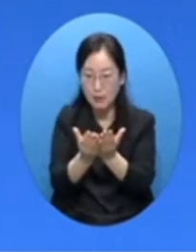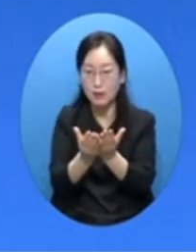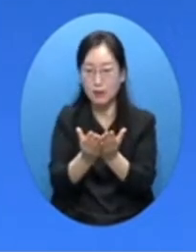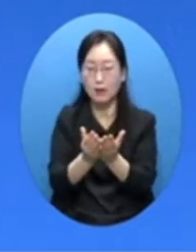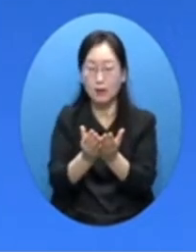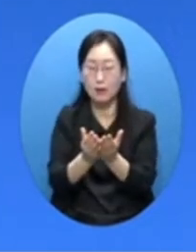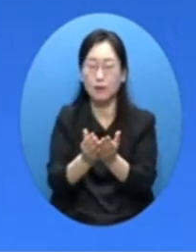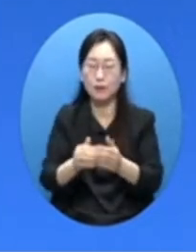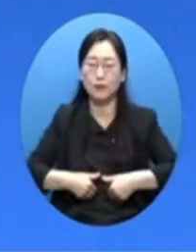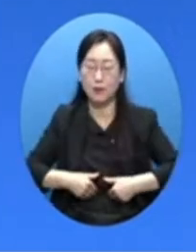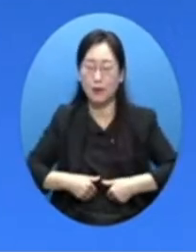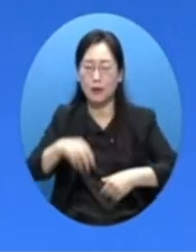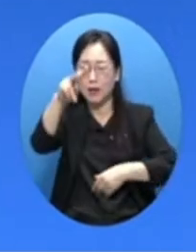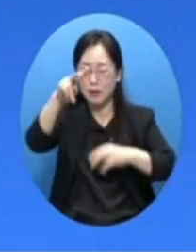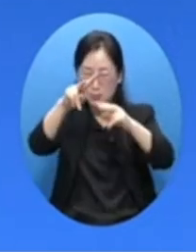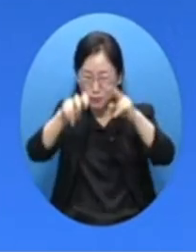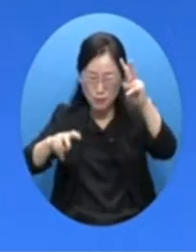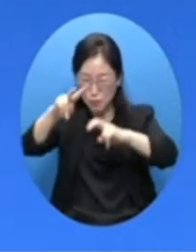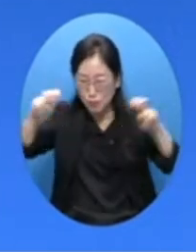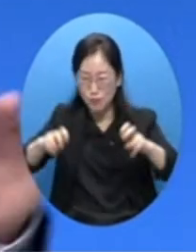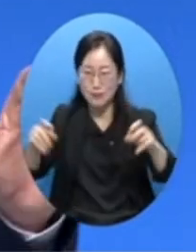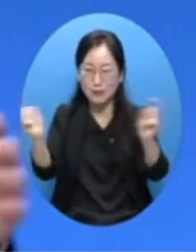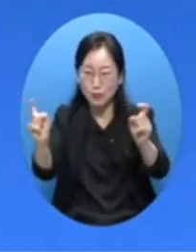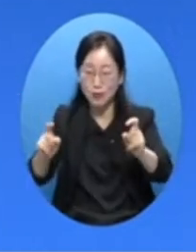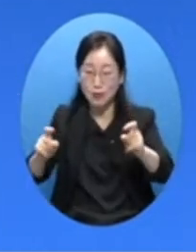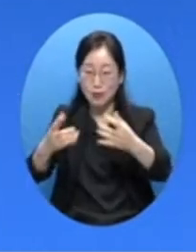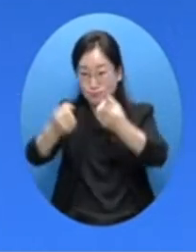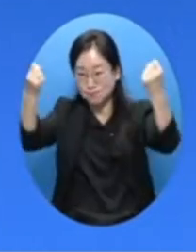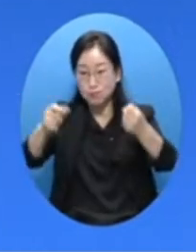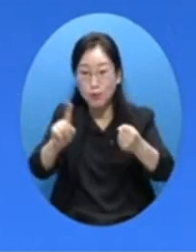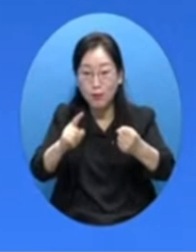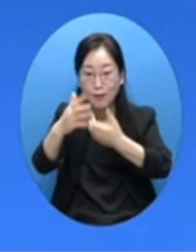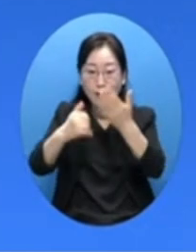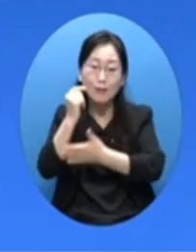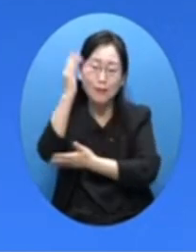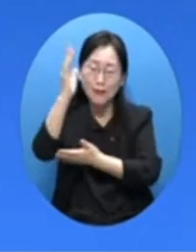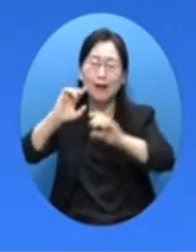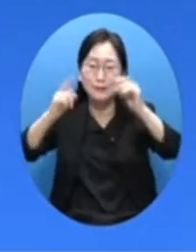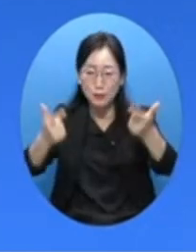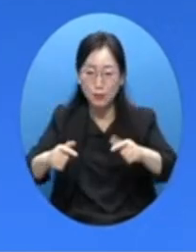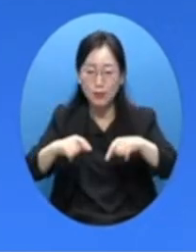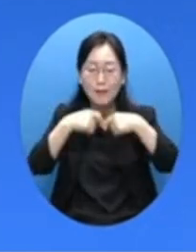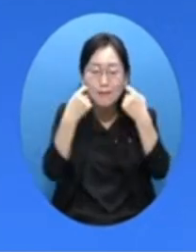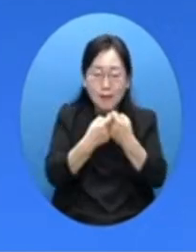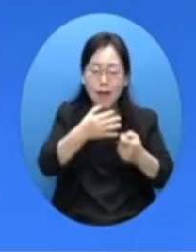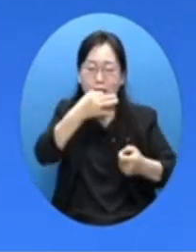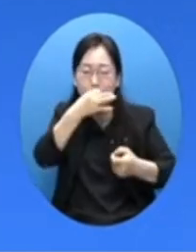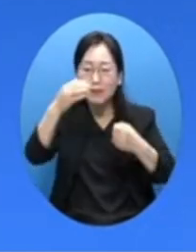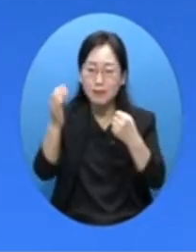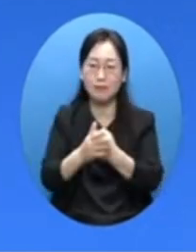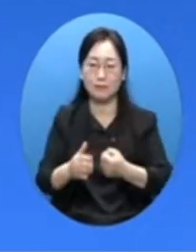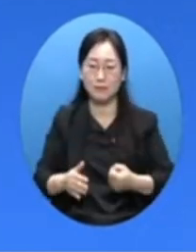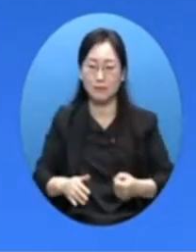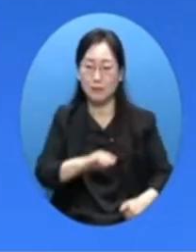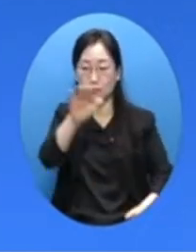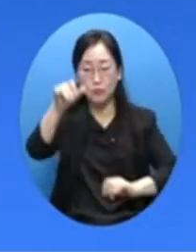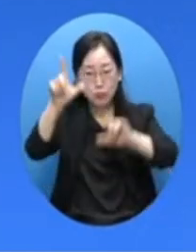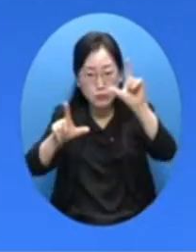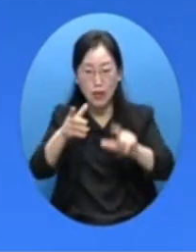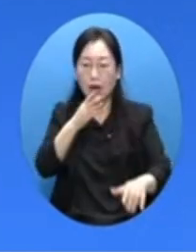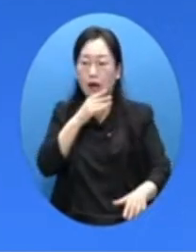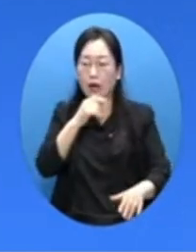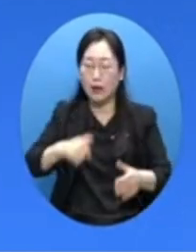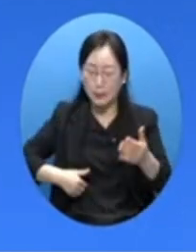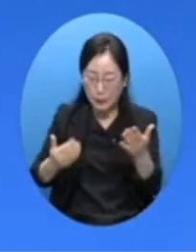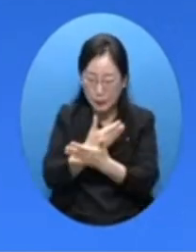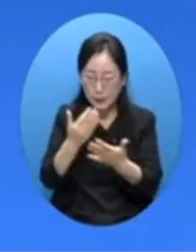미워하고 다투고 싸우고 나누는 것은 하나님의 영광을 위한 것이 아니라 인간의 욕심 때문에 생겨난 일이기 때문에 우리가 그와 같은 모습도 회개하고 돌이켜야